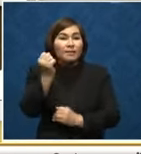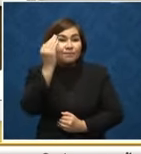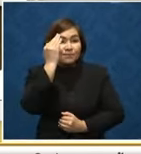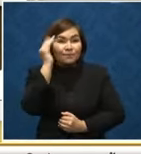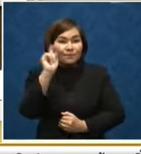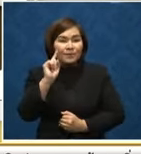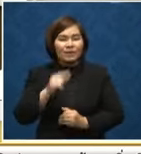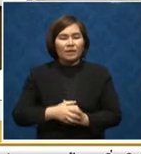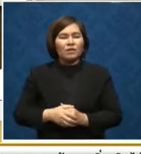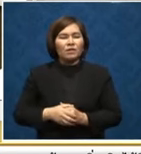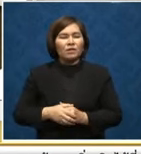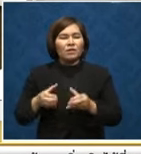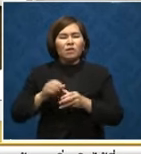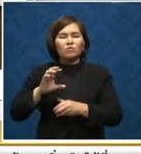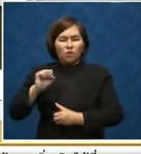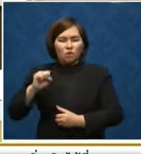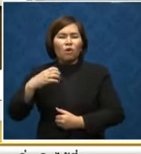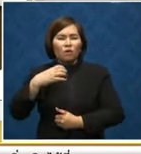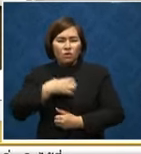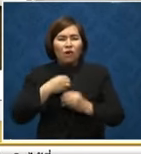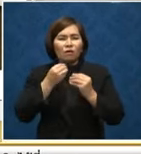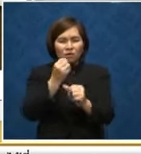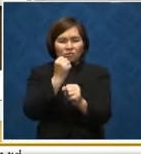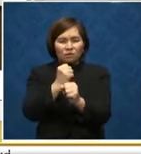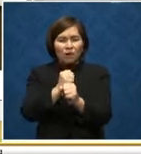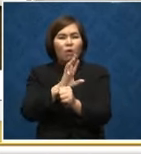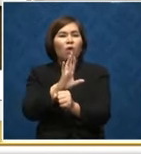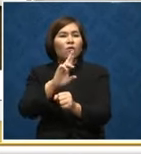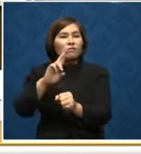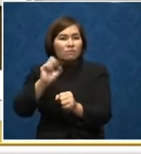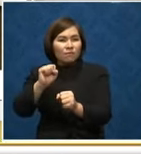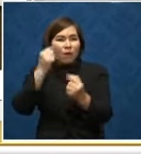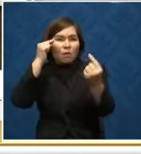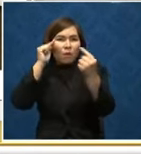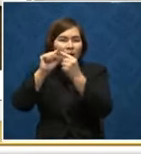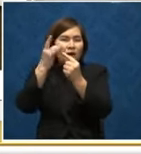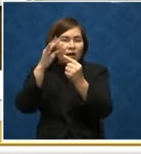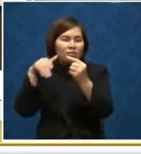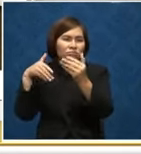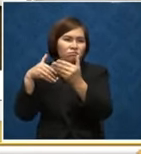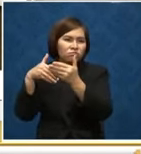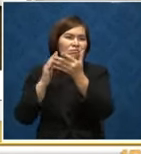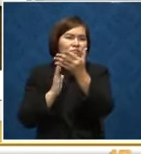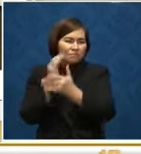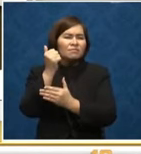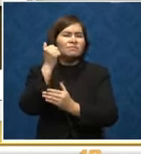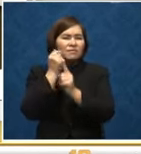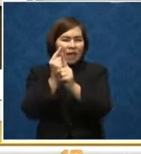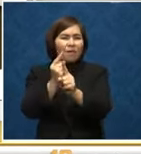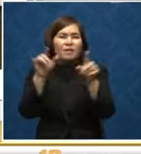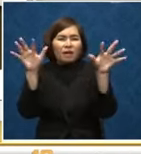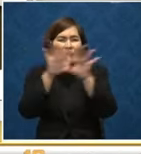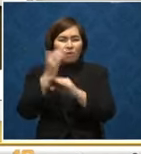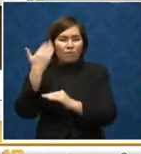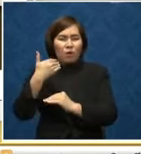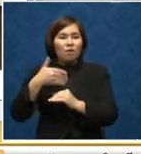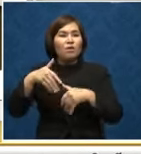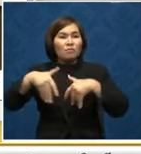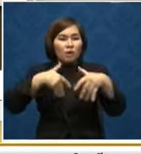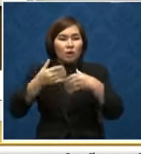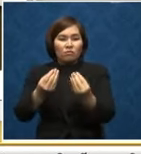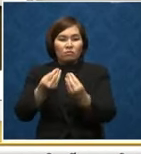งคือเราอยากจะให้งานสภาเนี่ยมันเดินหน้าแล้วก็บรรลุผลตามที่พวกเราได้รับปากกับพี่น้องประชาชนก่อนที่เรา